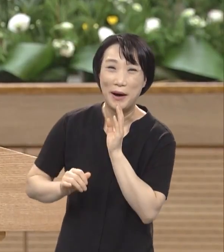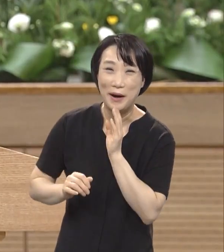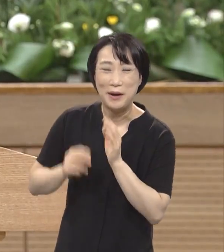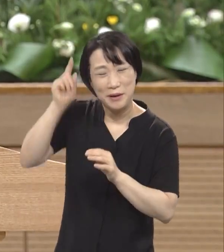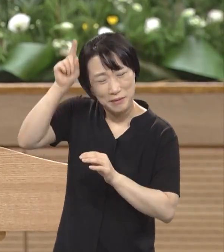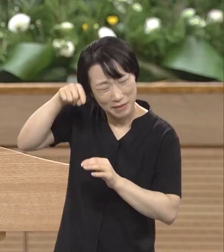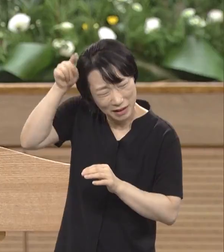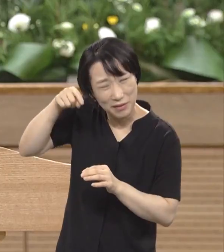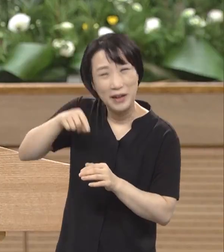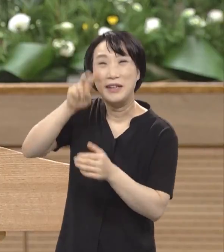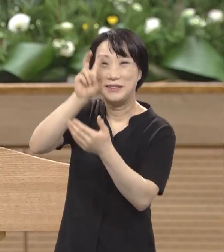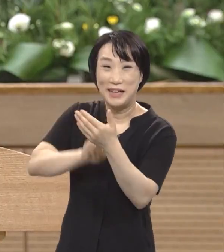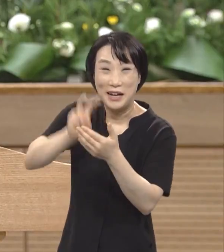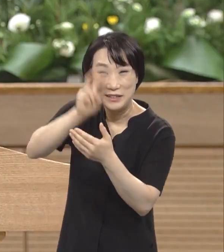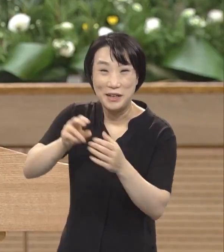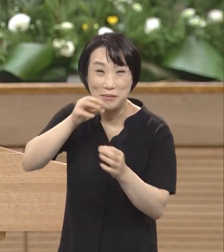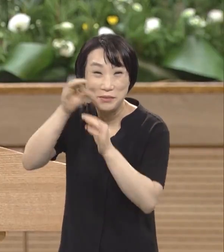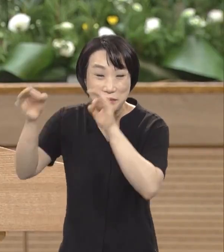찬양하고